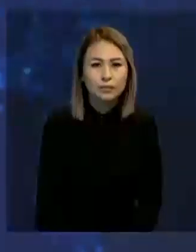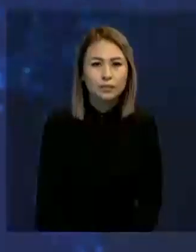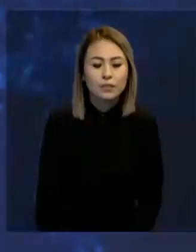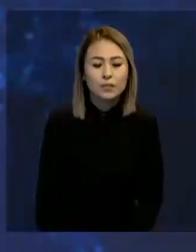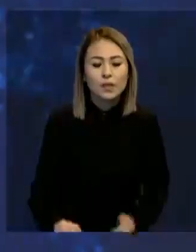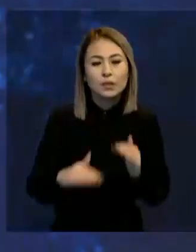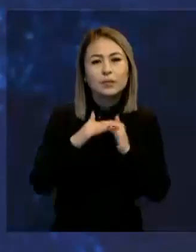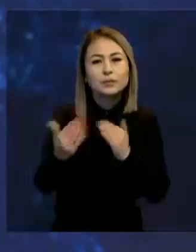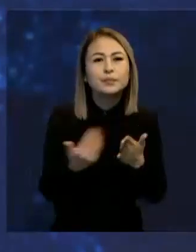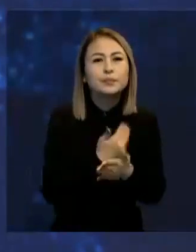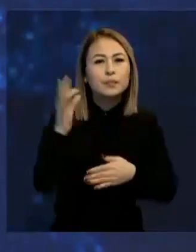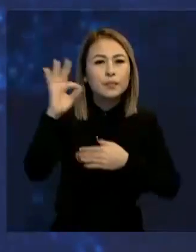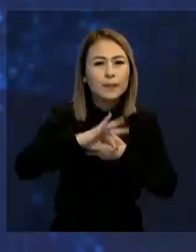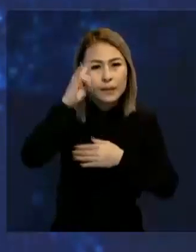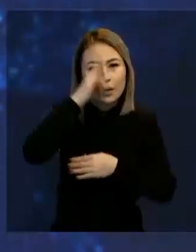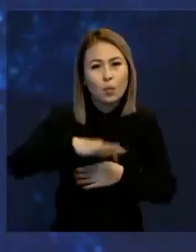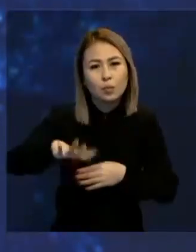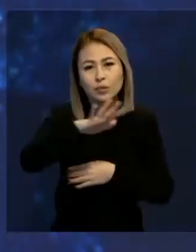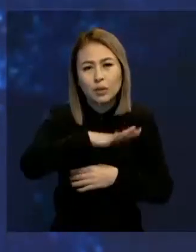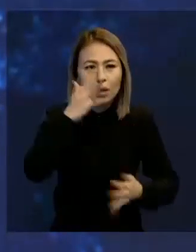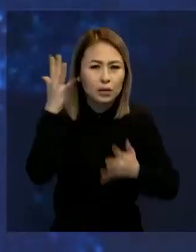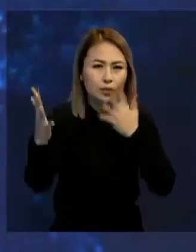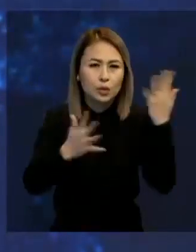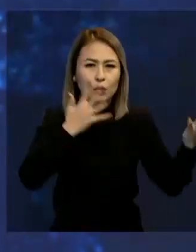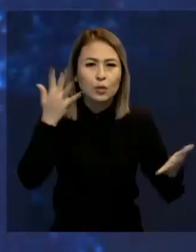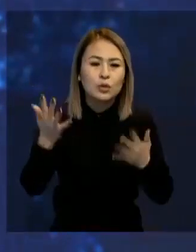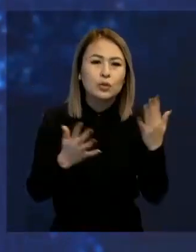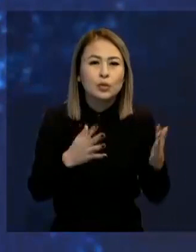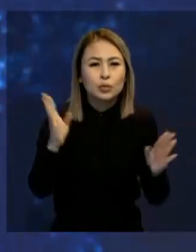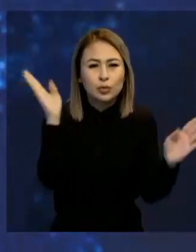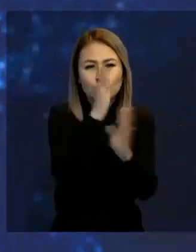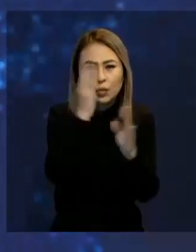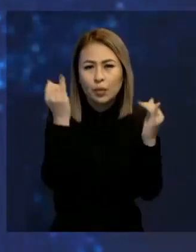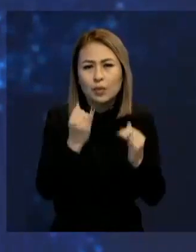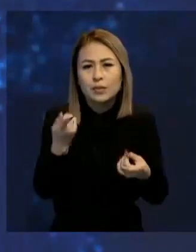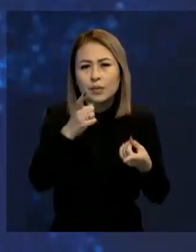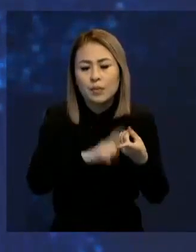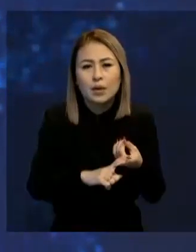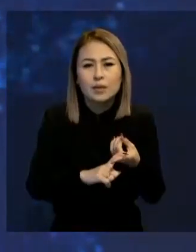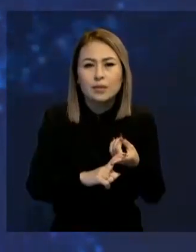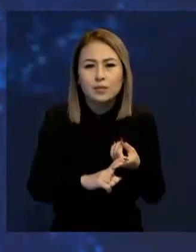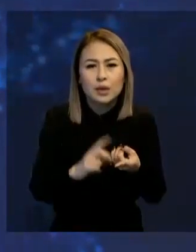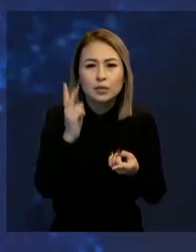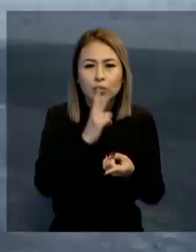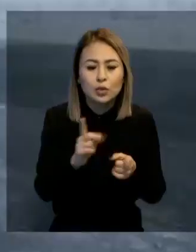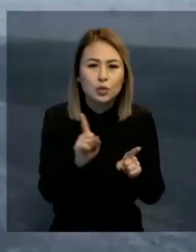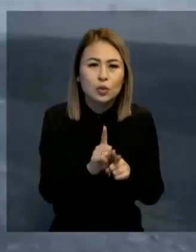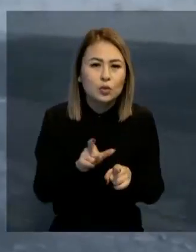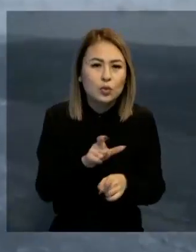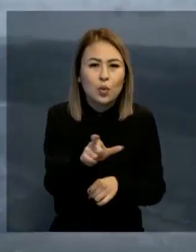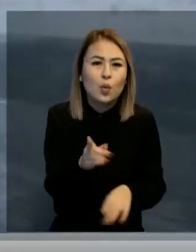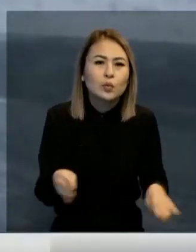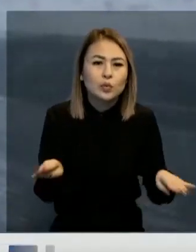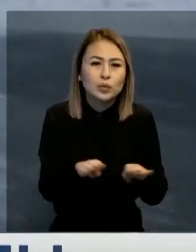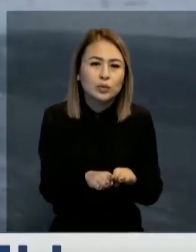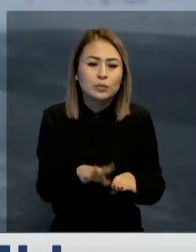Ел жаңалықтарымен жалғастырайық. Батыс Қазақстан облысында алай түлей боран соғып тұр. Күннің қолайсыздығына байланысты бірқатар күре жол